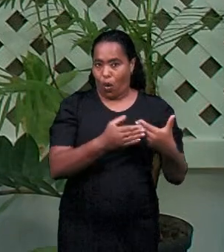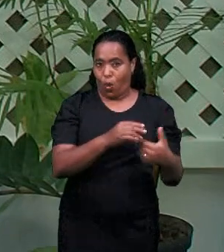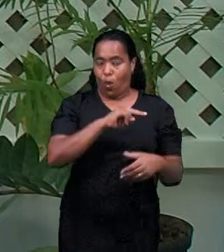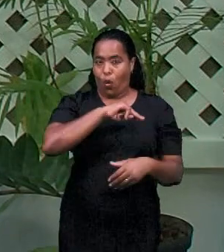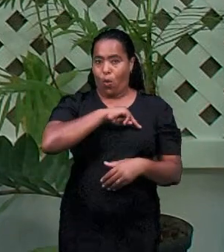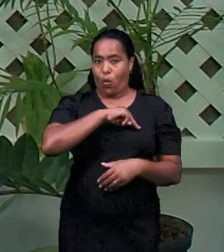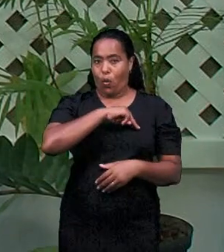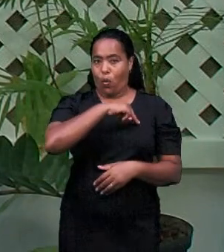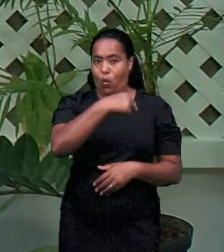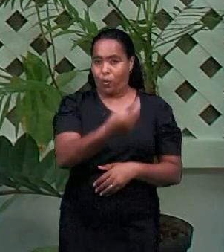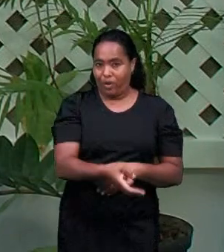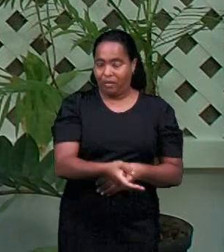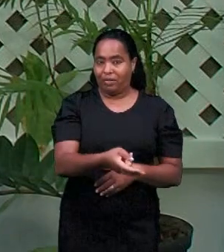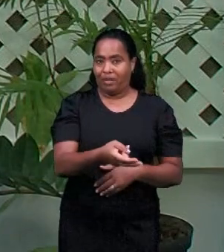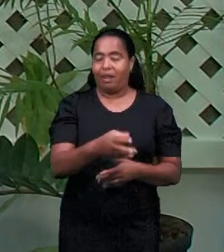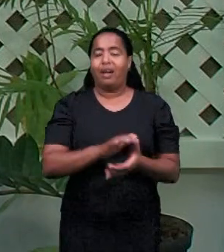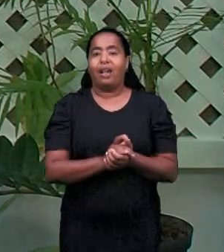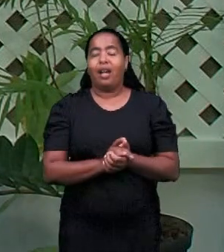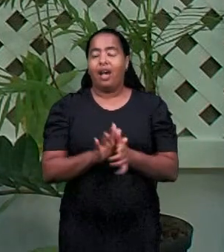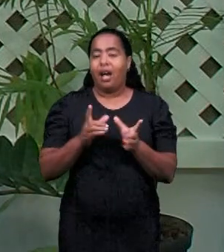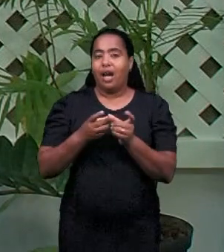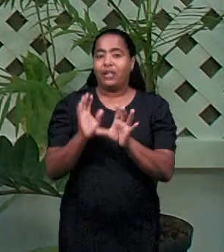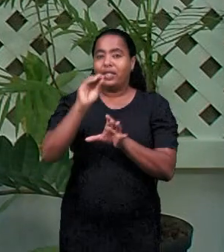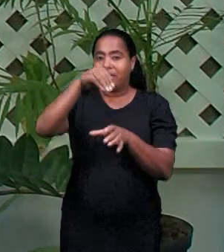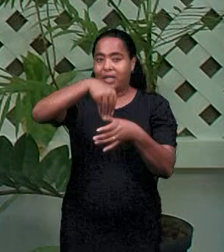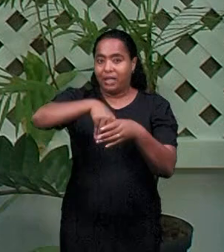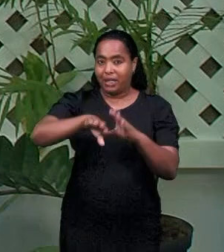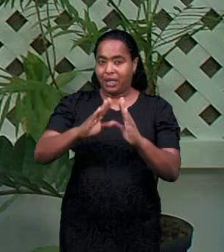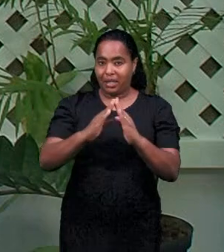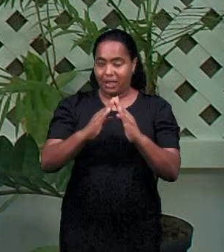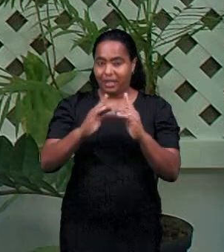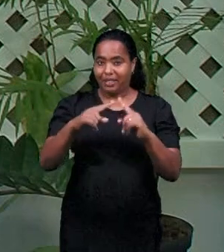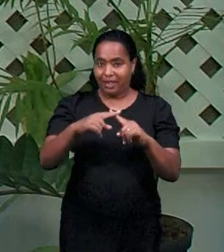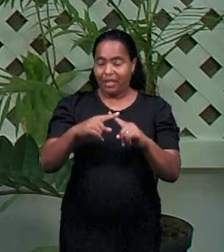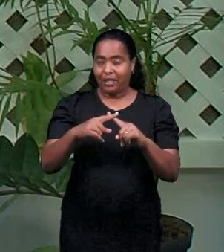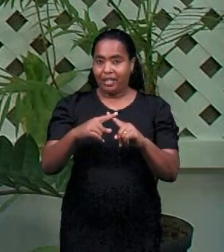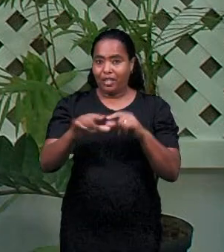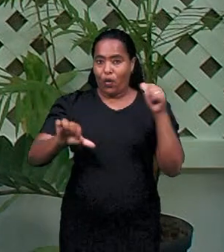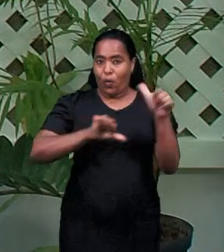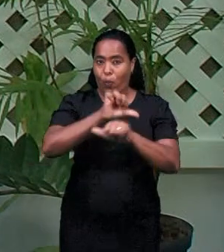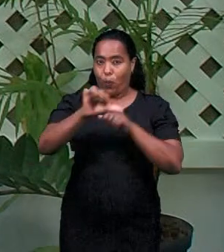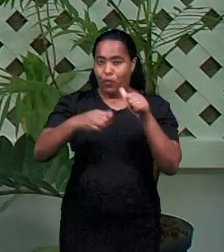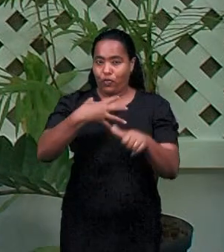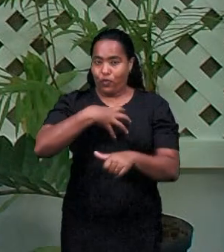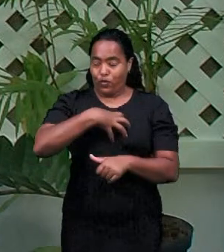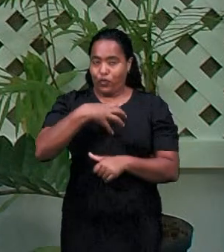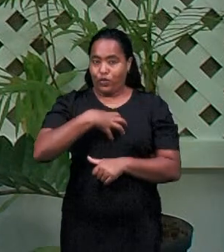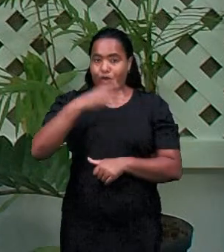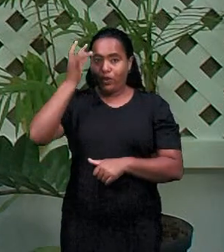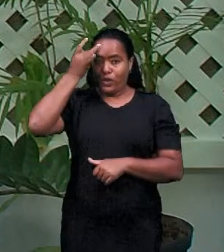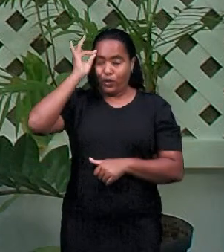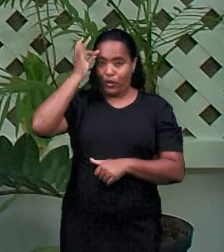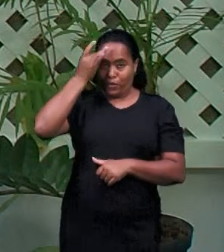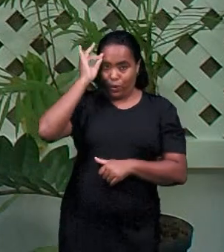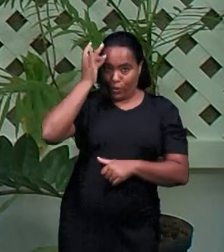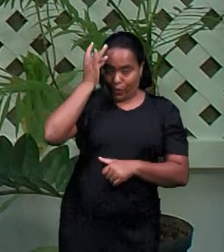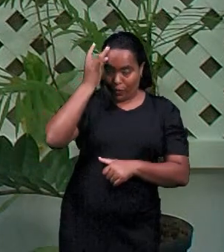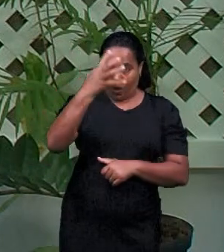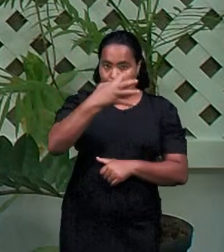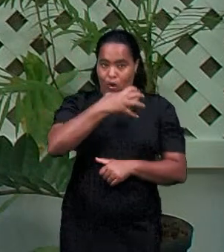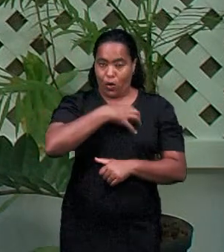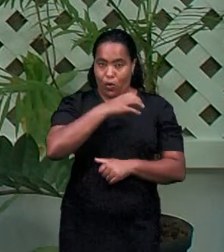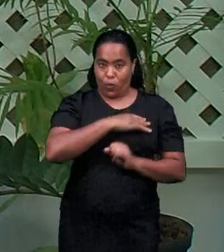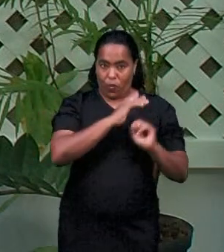voulu insérer à l'intérieur de l'Église en changeant le sens spirituel de la parole vers un sens charnel. Il est resté très connu à